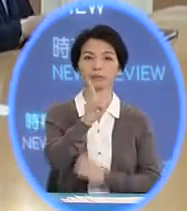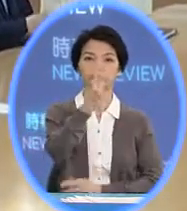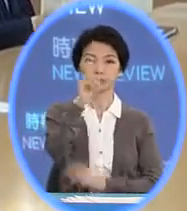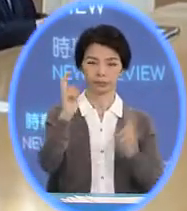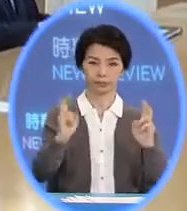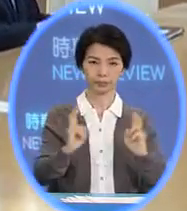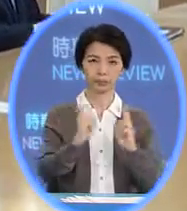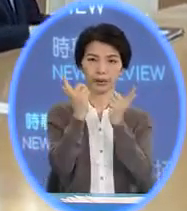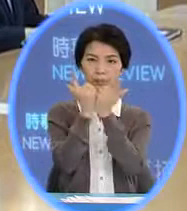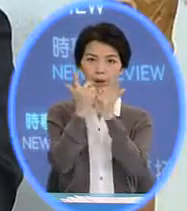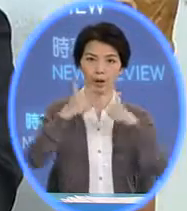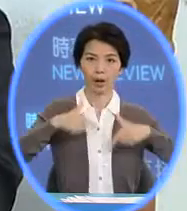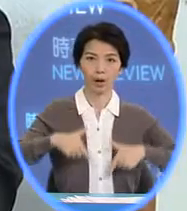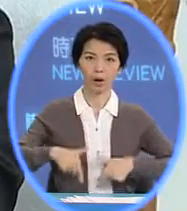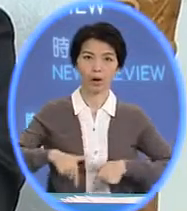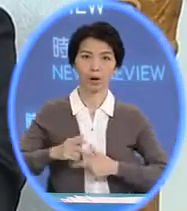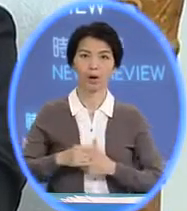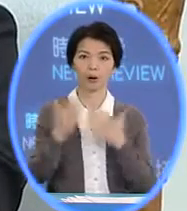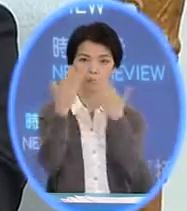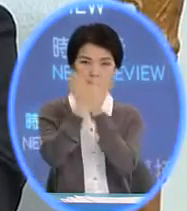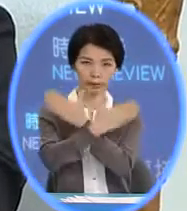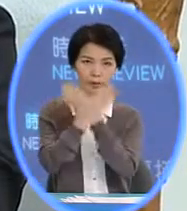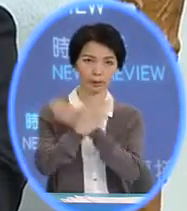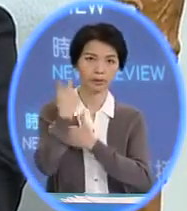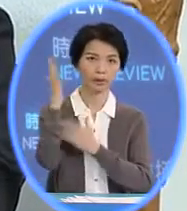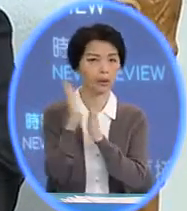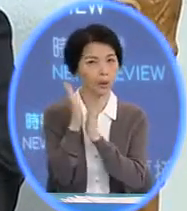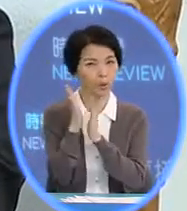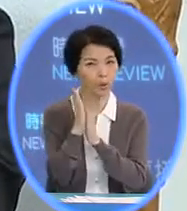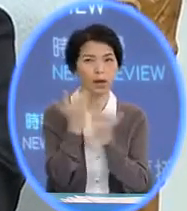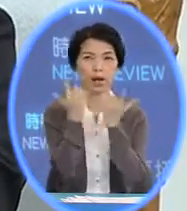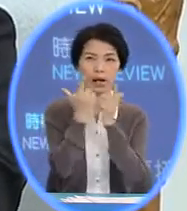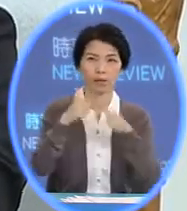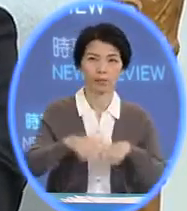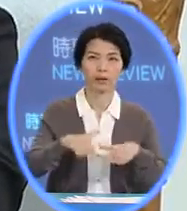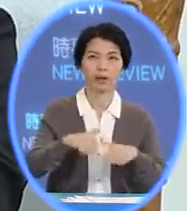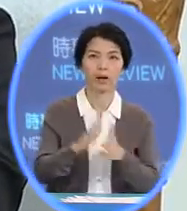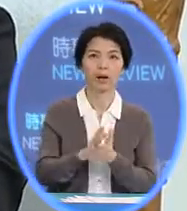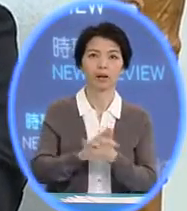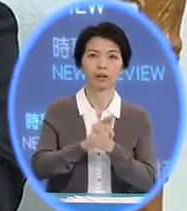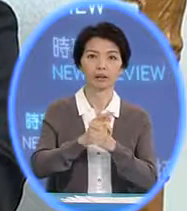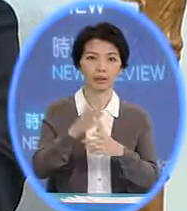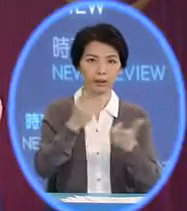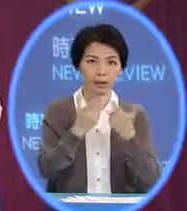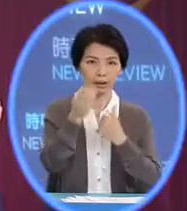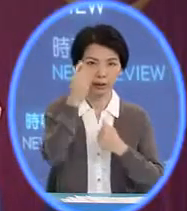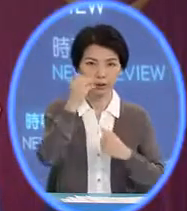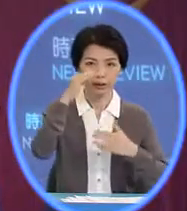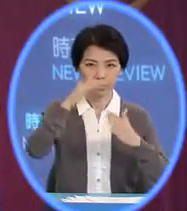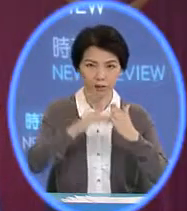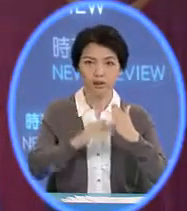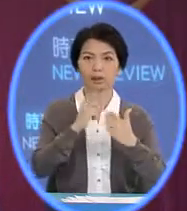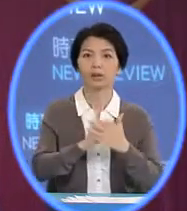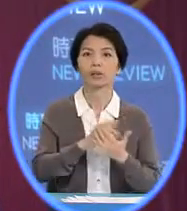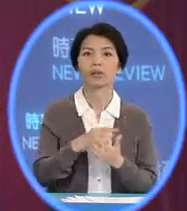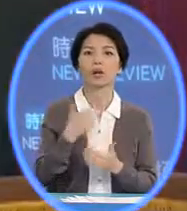在北韓的一邊，官方電視台除了一貫歌頌南北韓再進一步放低分歧是領袖金正恩的偉大功